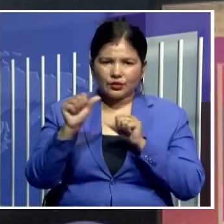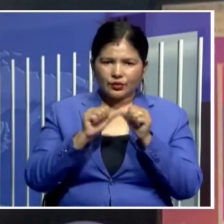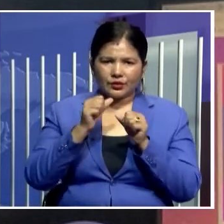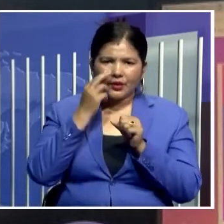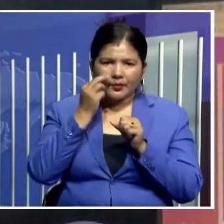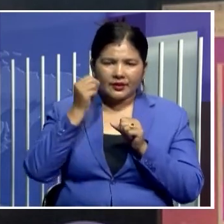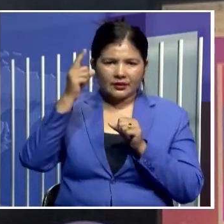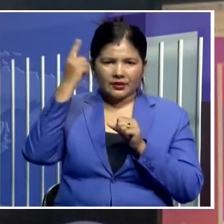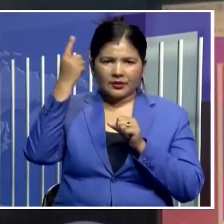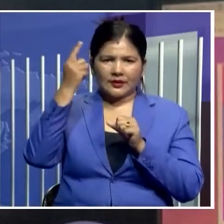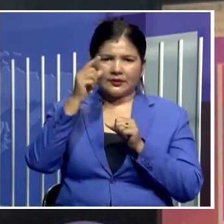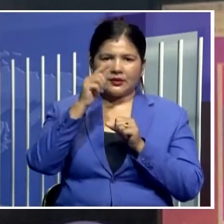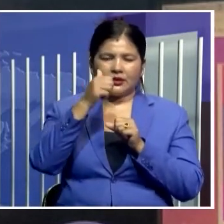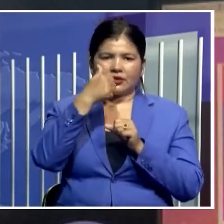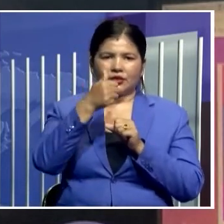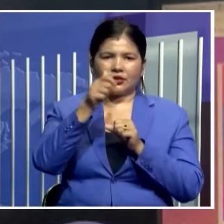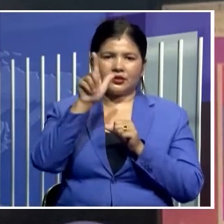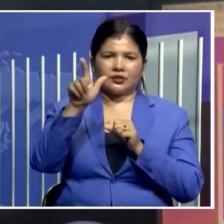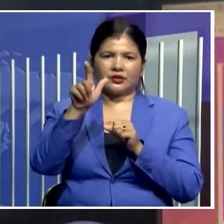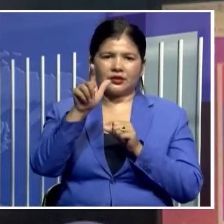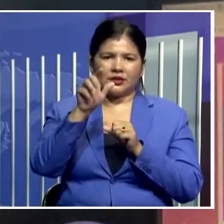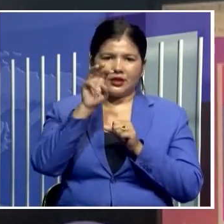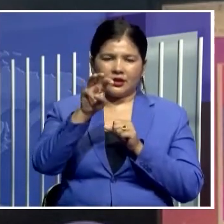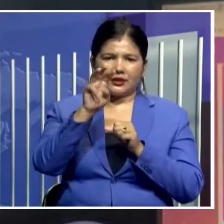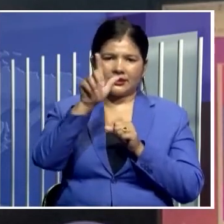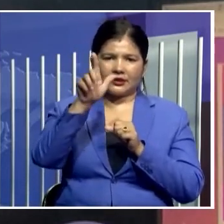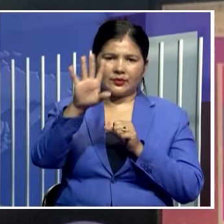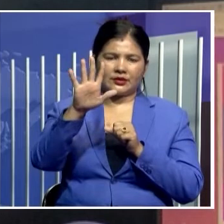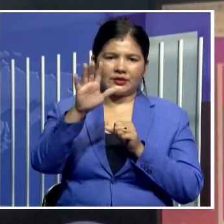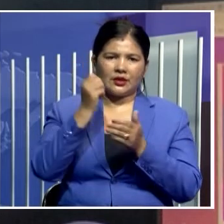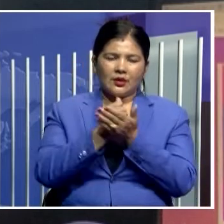वीरेन्द्रनगर नगरपालिकामा चाहिँ 67,075 मतदाता मध्ये